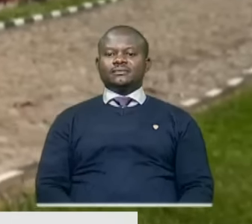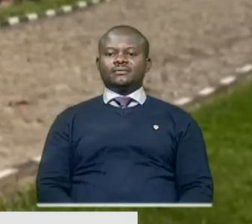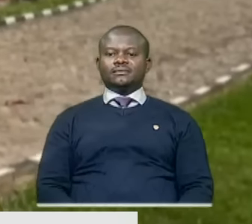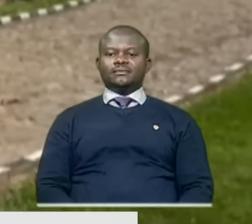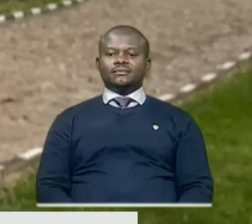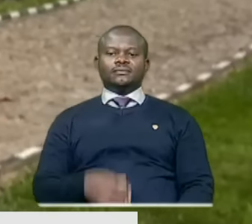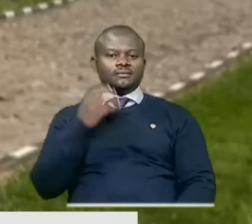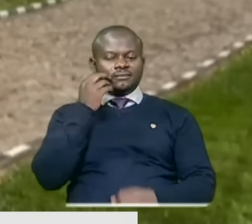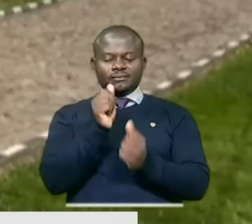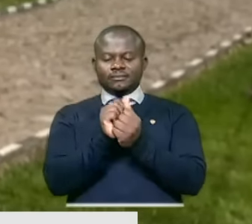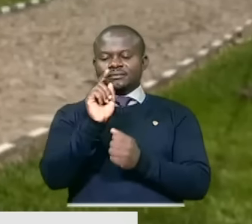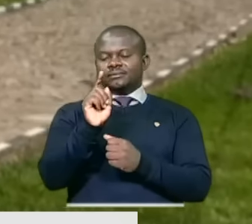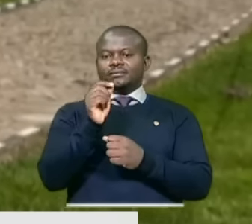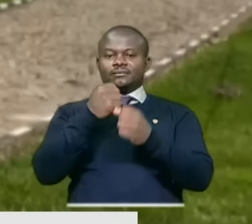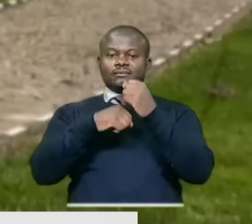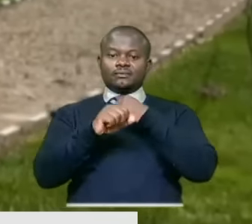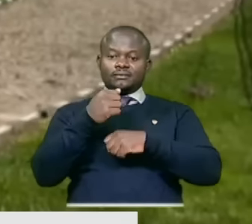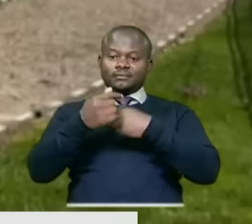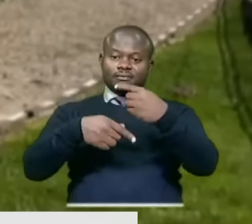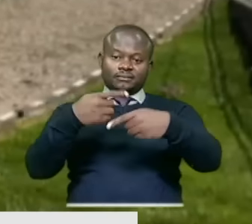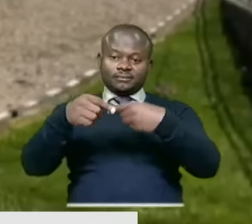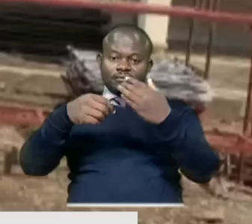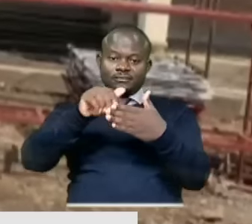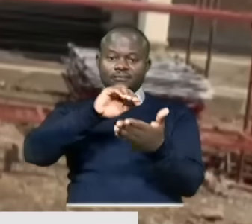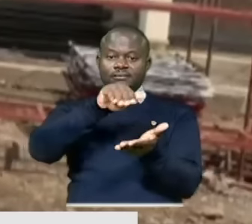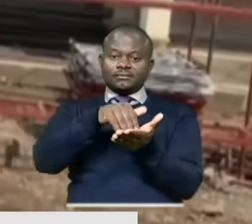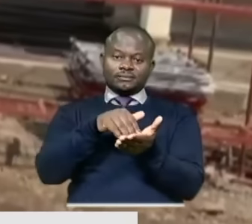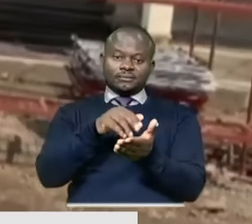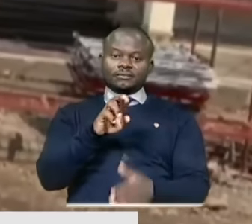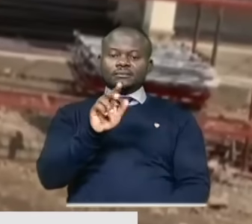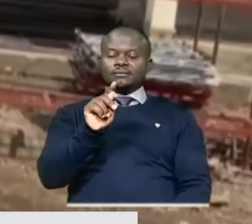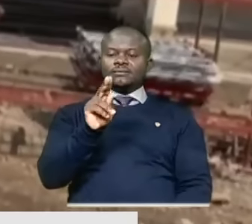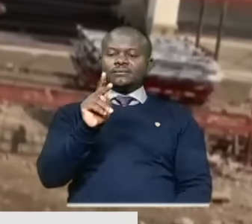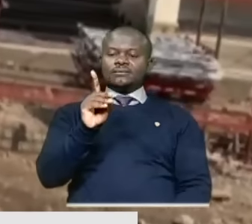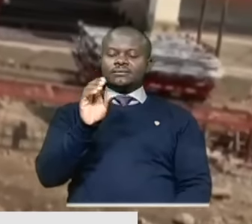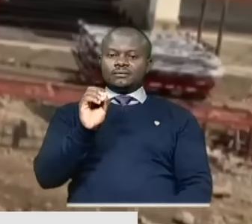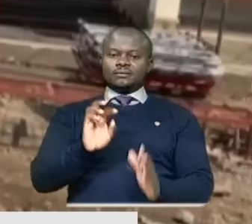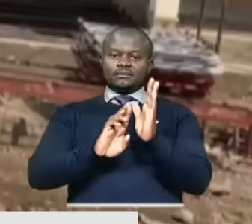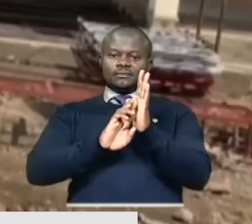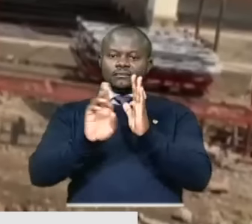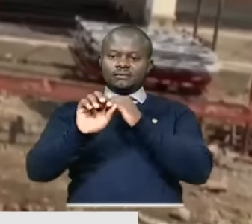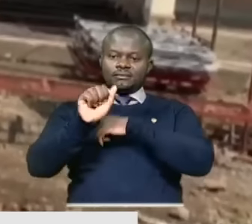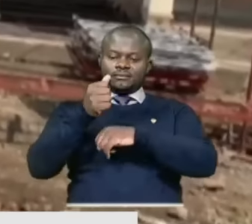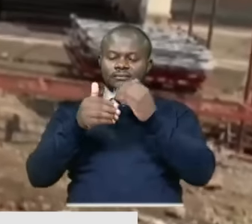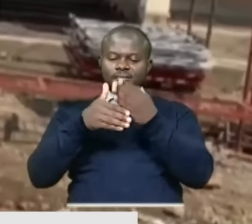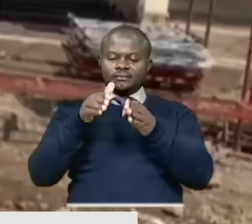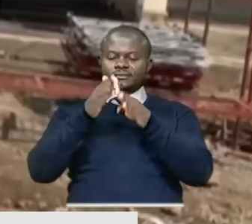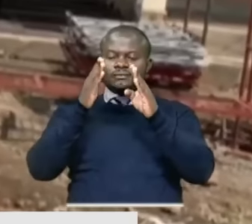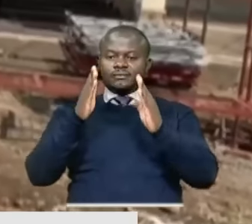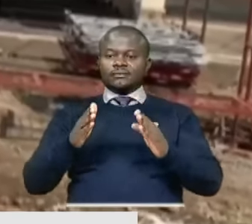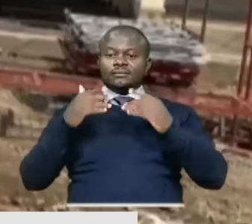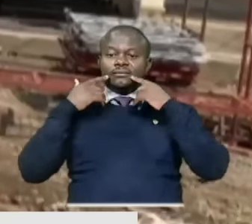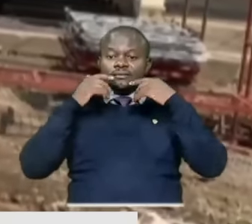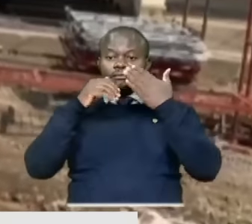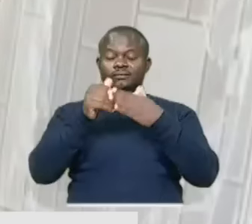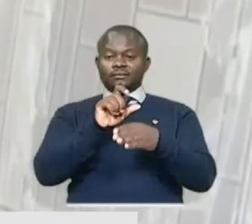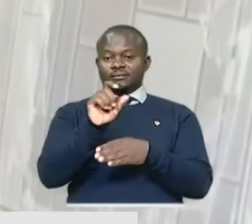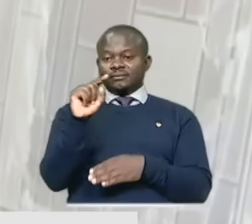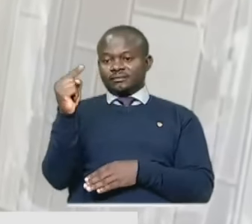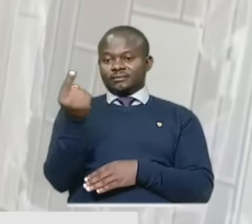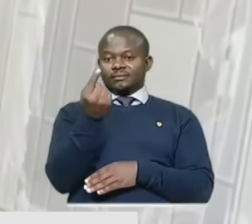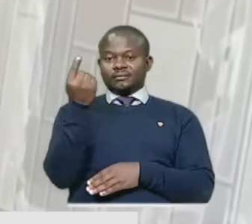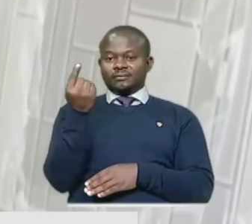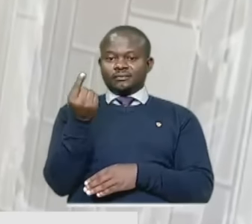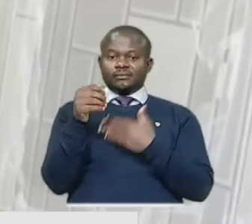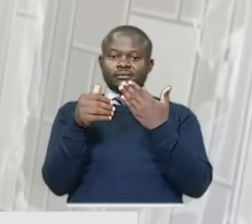kwezi kwa 11 nibwo imirimo yasukuwe muri iki kigo. Rukundo Onesphore uhagarariye ibikorwa by'ubwubatsi ashimangira ko mu cyumweru kimwe abahungu